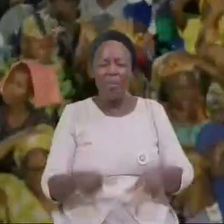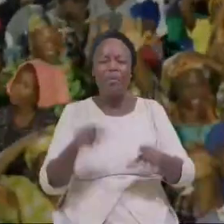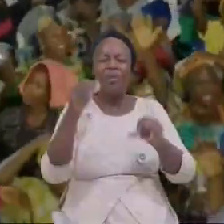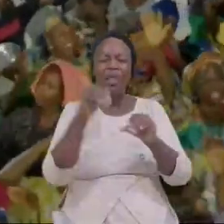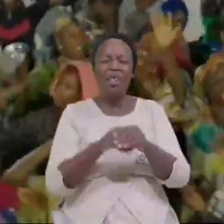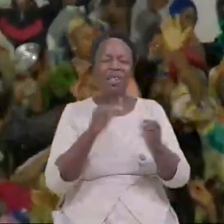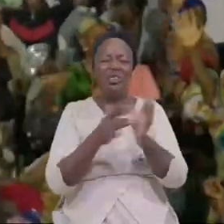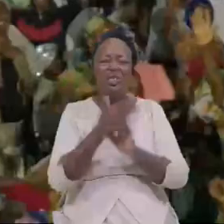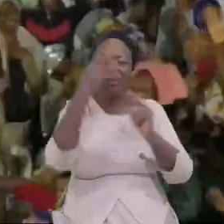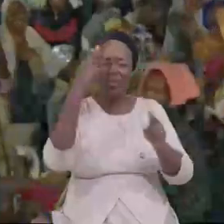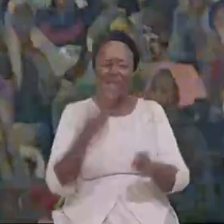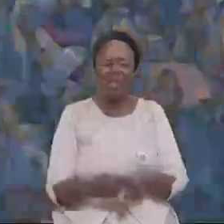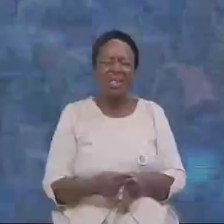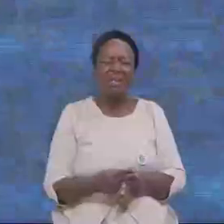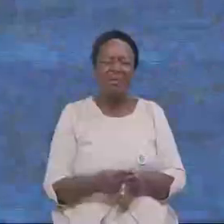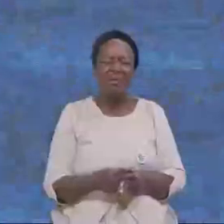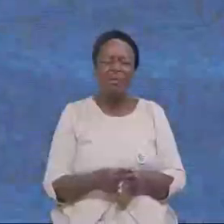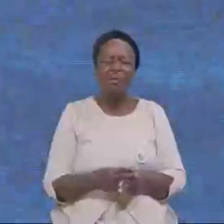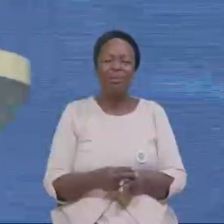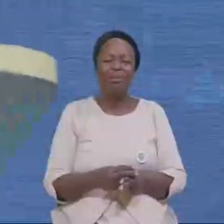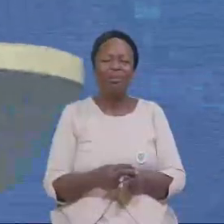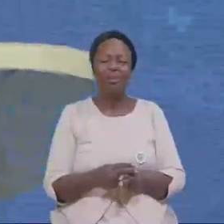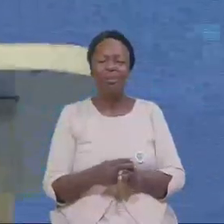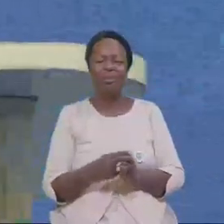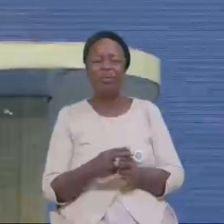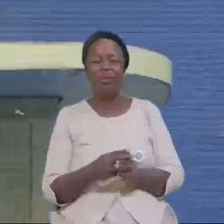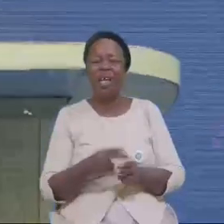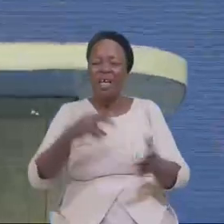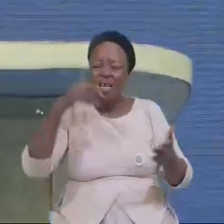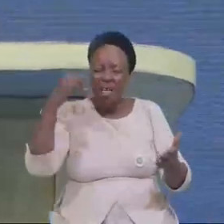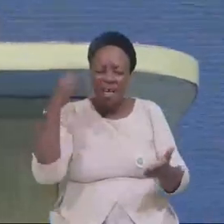Jésus. Amen. Examinez-vous maintenant.